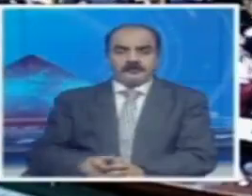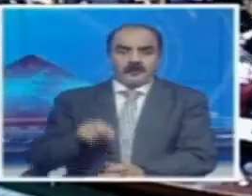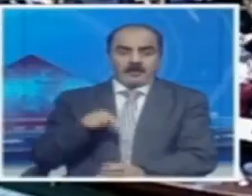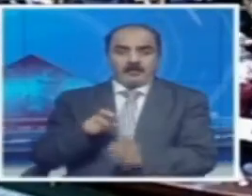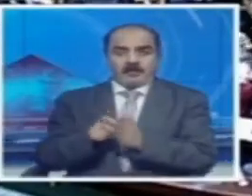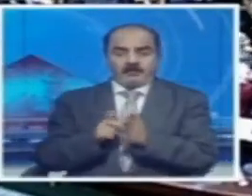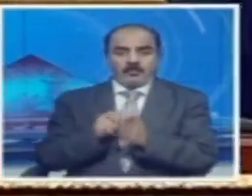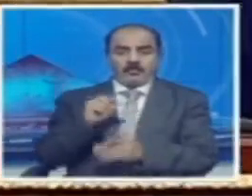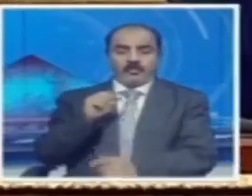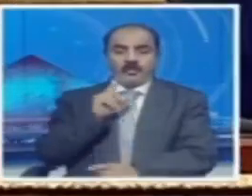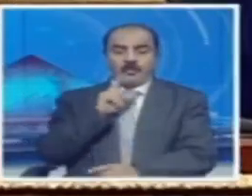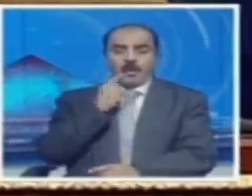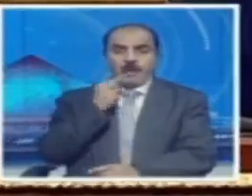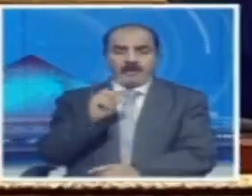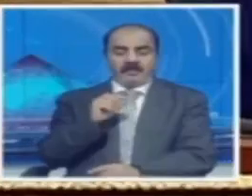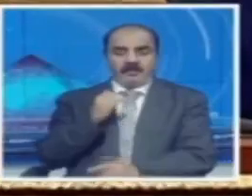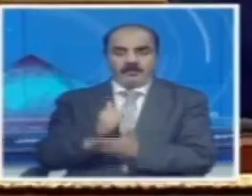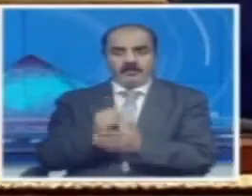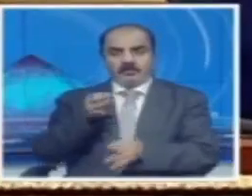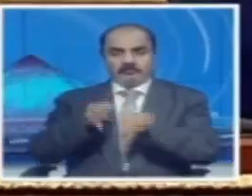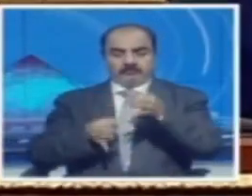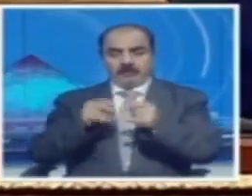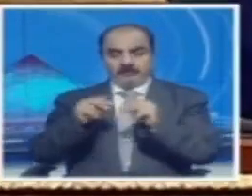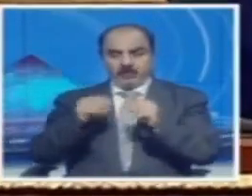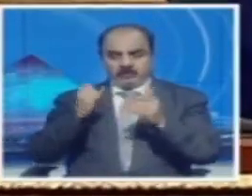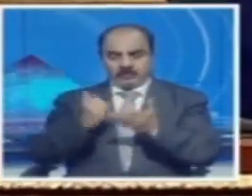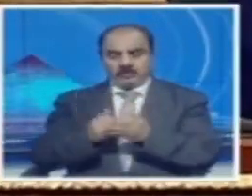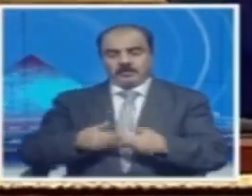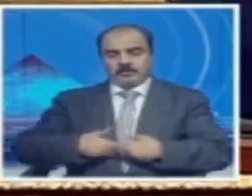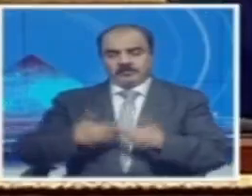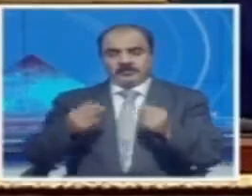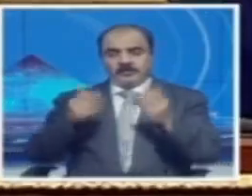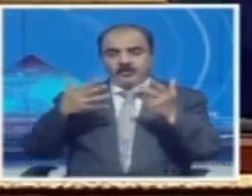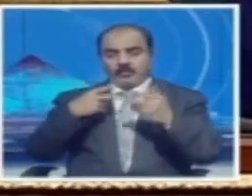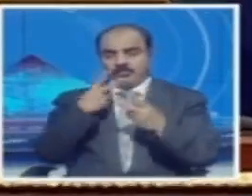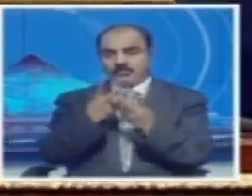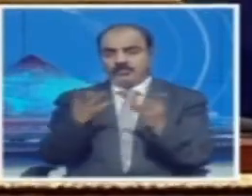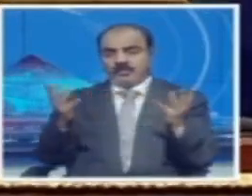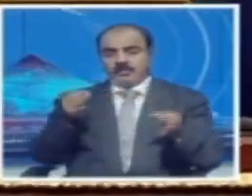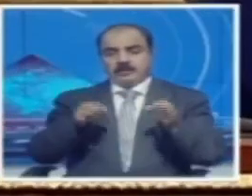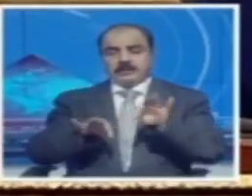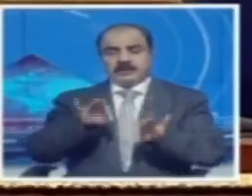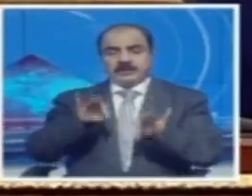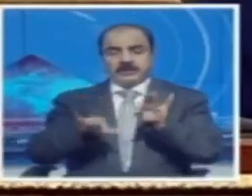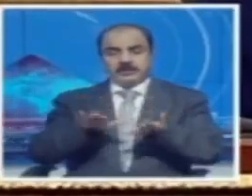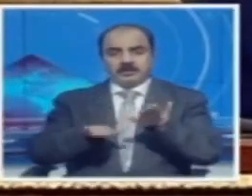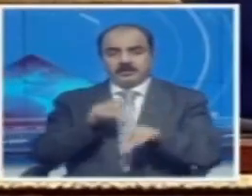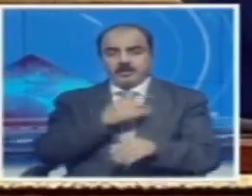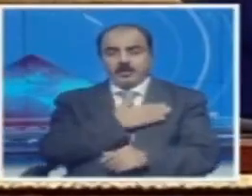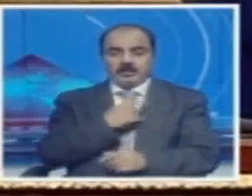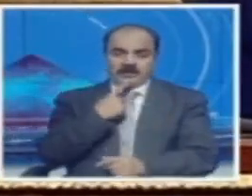ليتفضل سيادة الدكتور وزير المالية بإلقاء البيان المالي عن مشروع الموازنة العامة